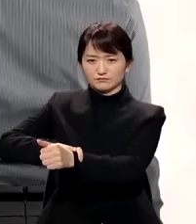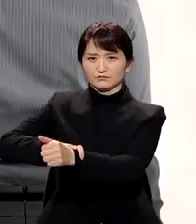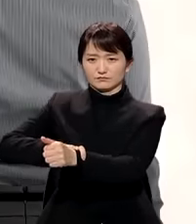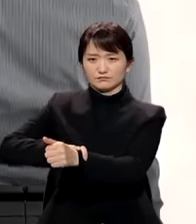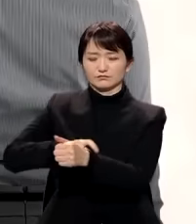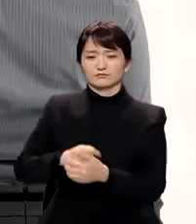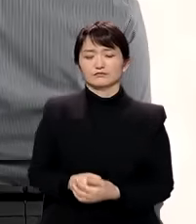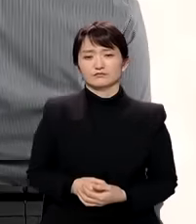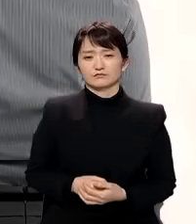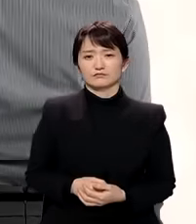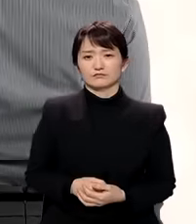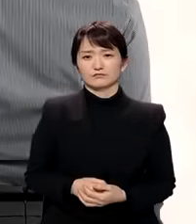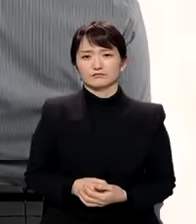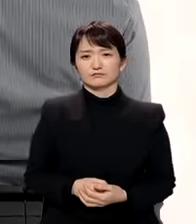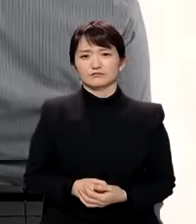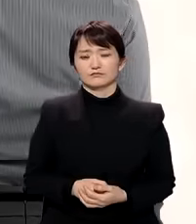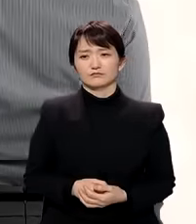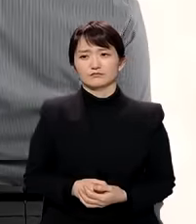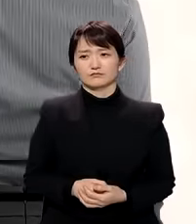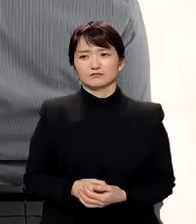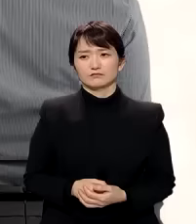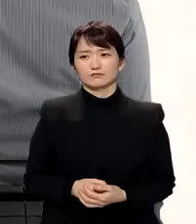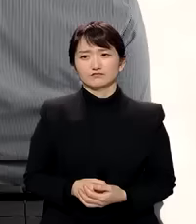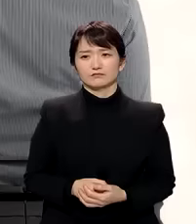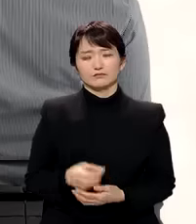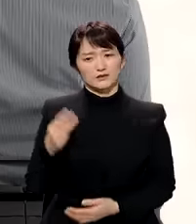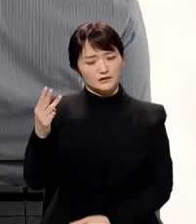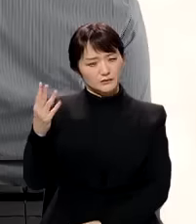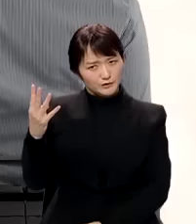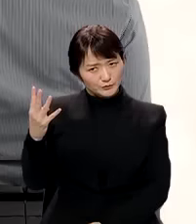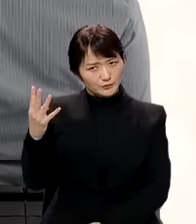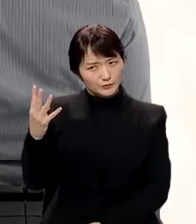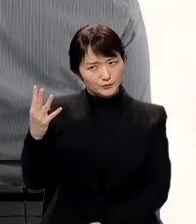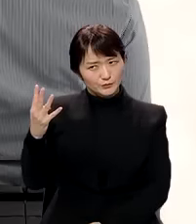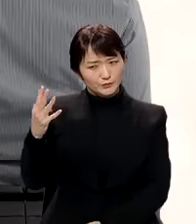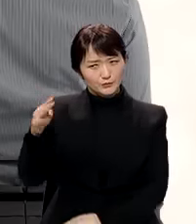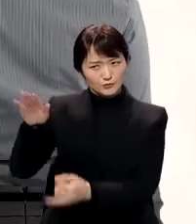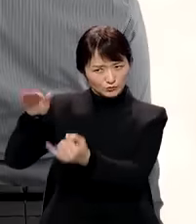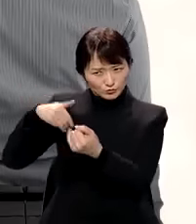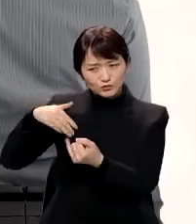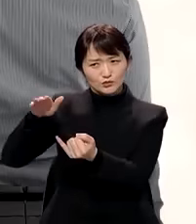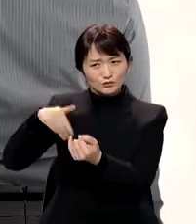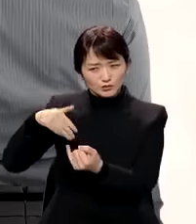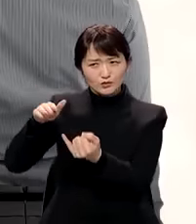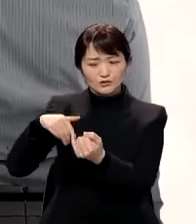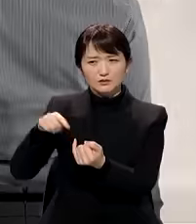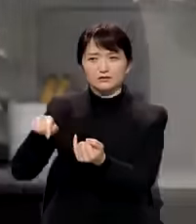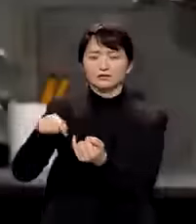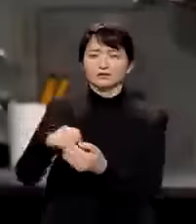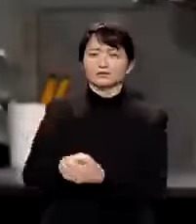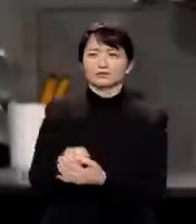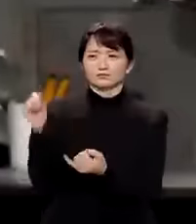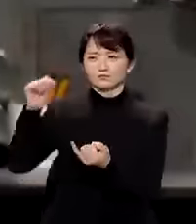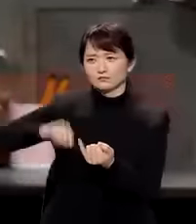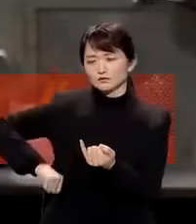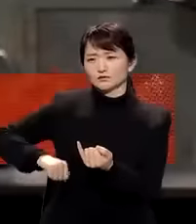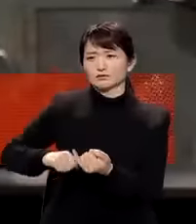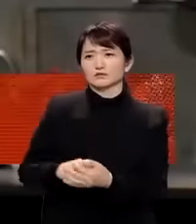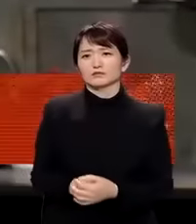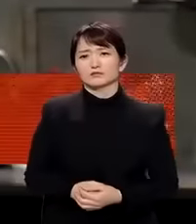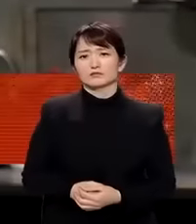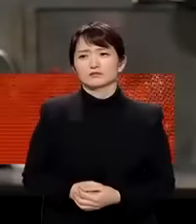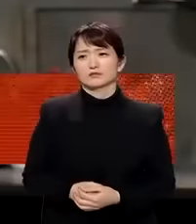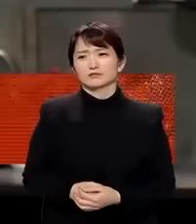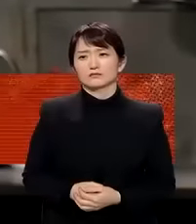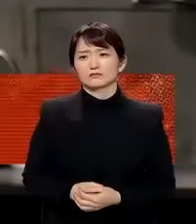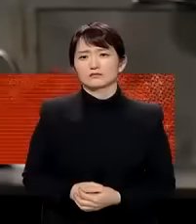체포를 했는데 뭐 일반적으로 한 세 차례네 차례 그 정도 강제 이미이 동행 이미 출석